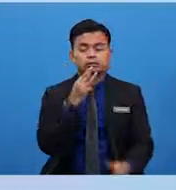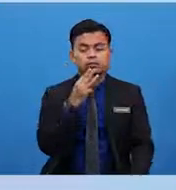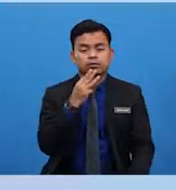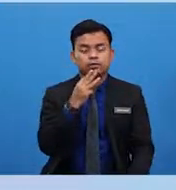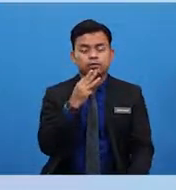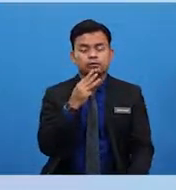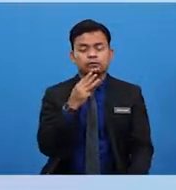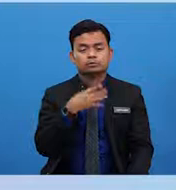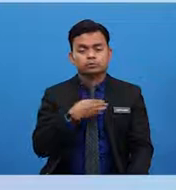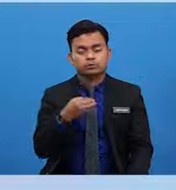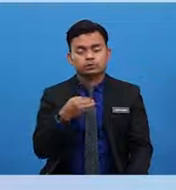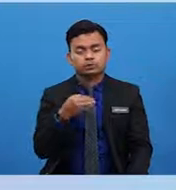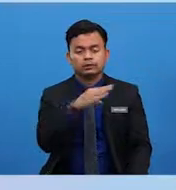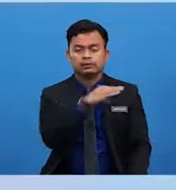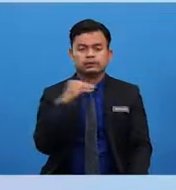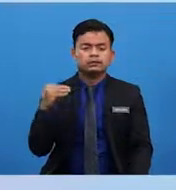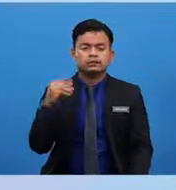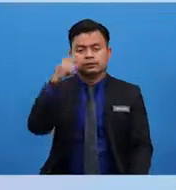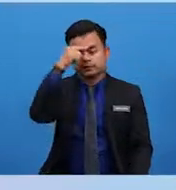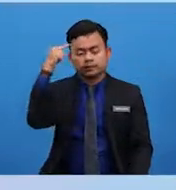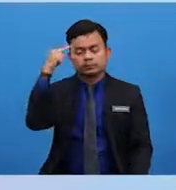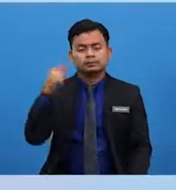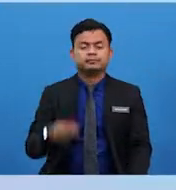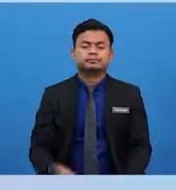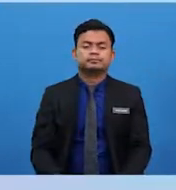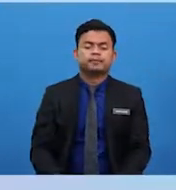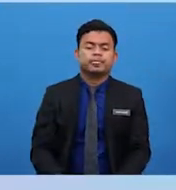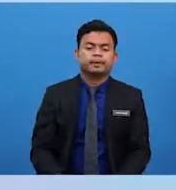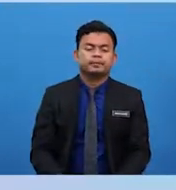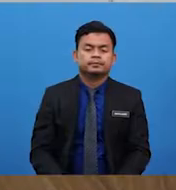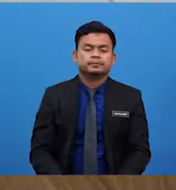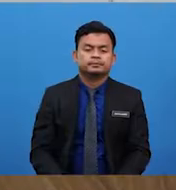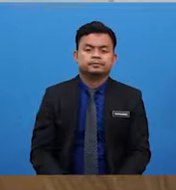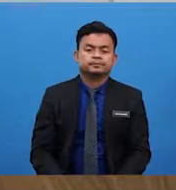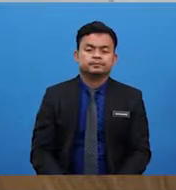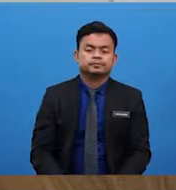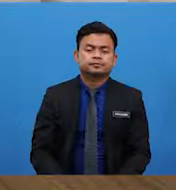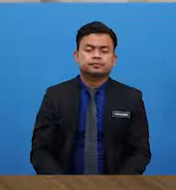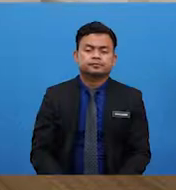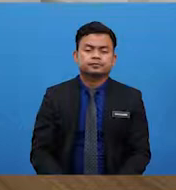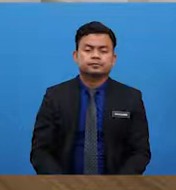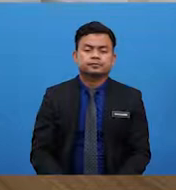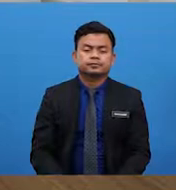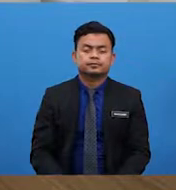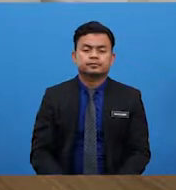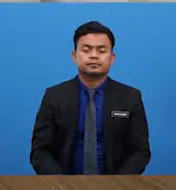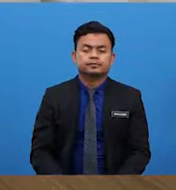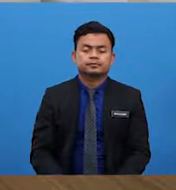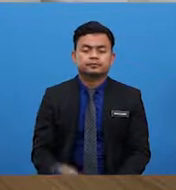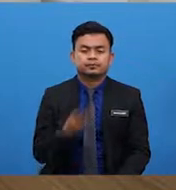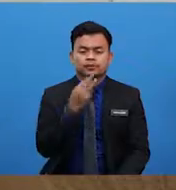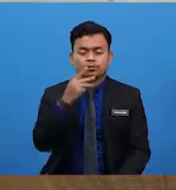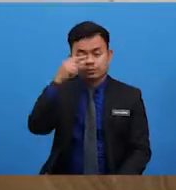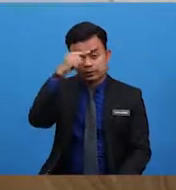setiap warna itu contohnya kita ambil penambahan warna putih yang dipanjat tim bingkai atau one nilai yang tinggi